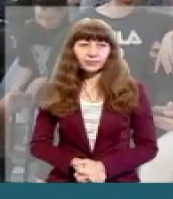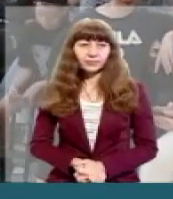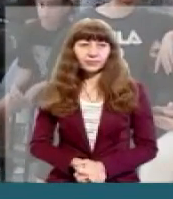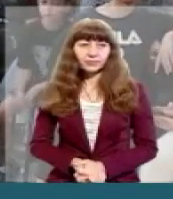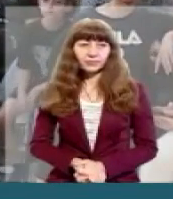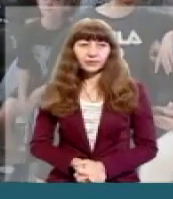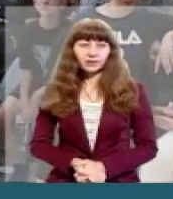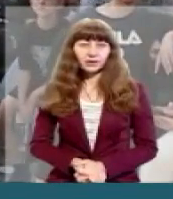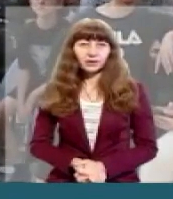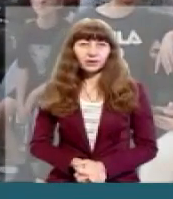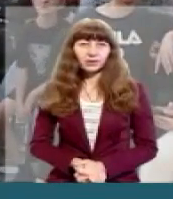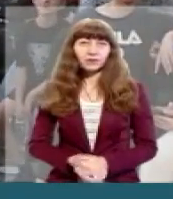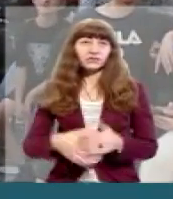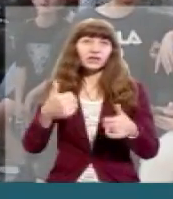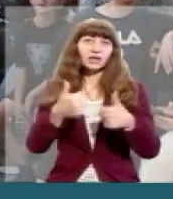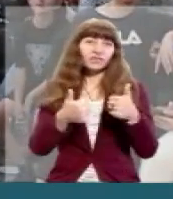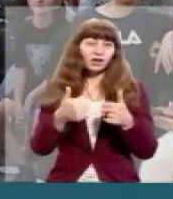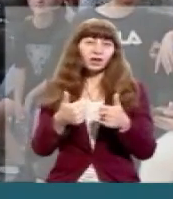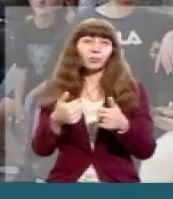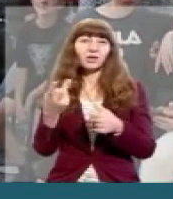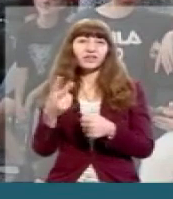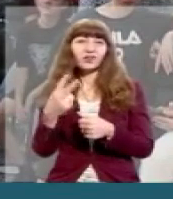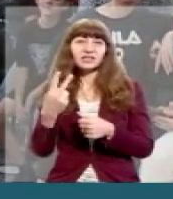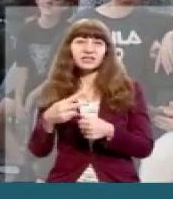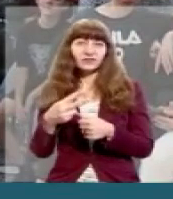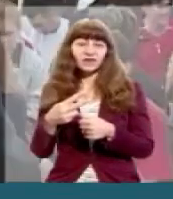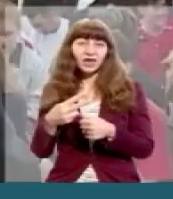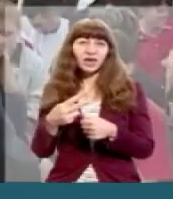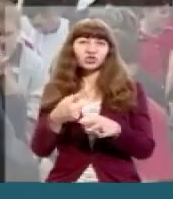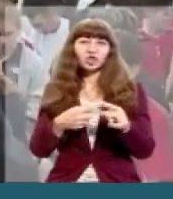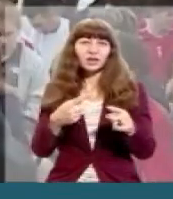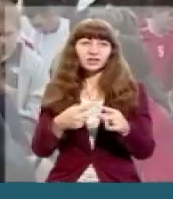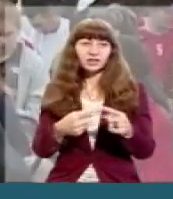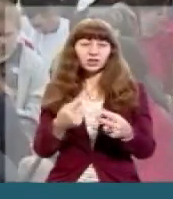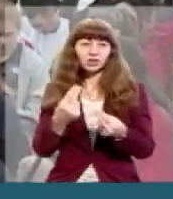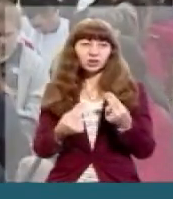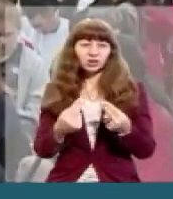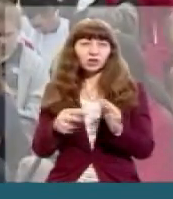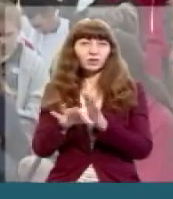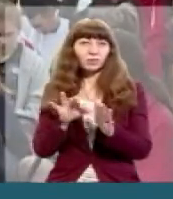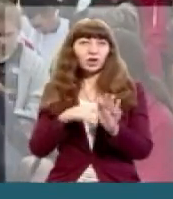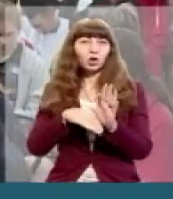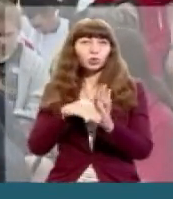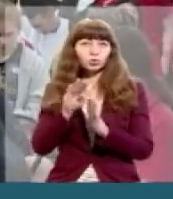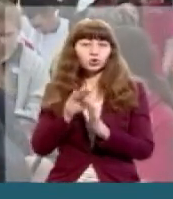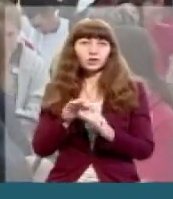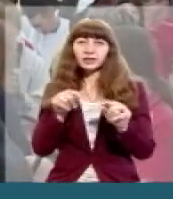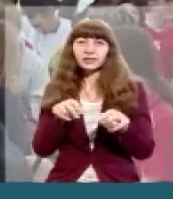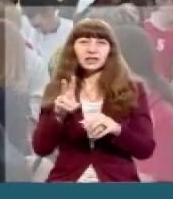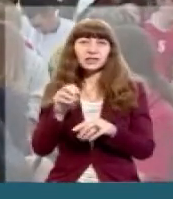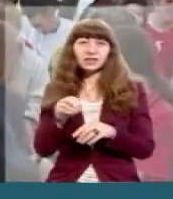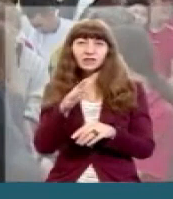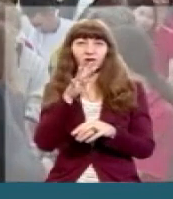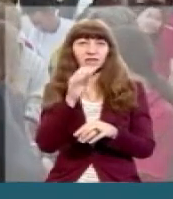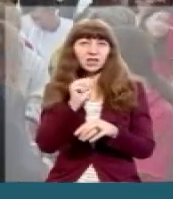жолдама алды, яғни үлкен спорттық карьераға жолдама алды десе де болады. Жас ерекшелігі ешқандай қарамайды. Мысалы, кейбір мектептер болашаққа